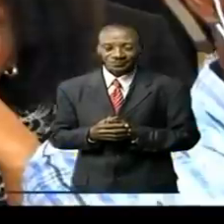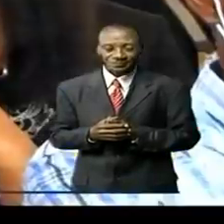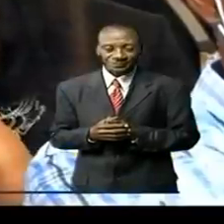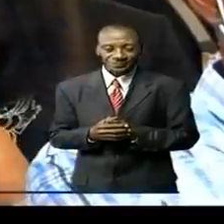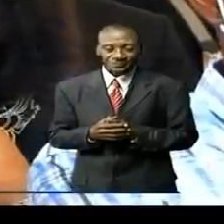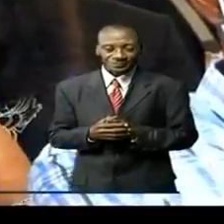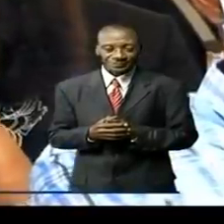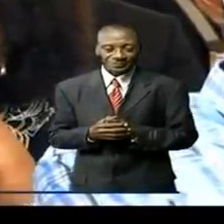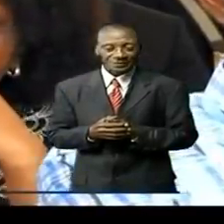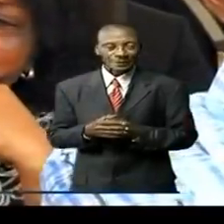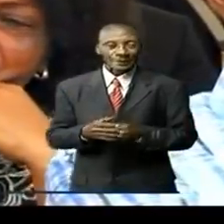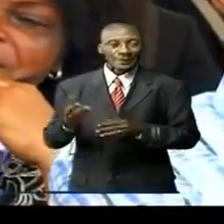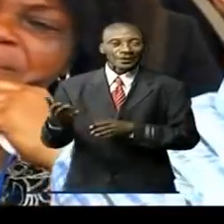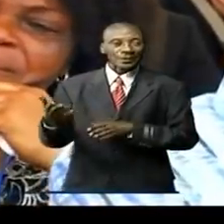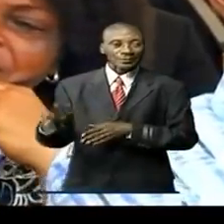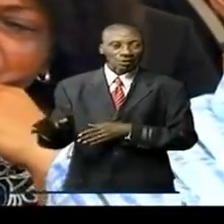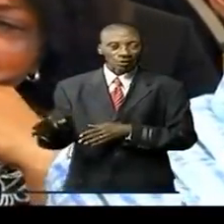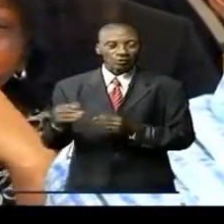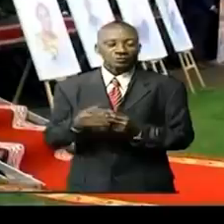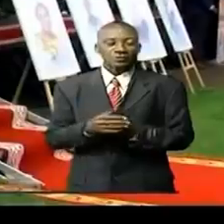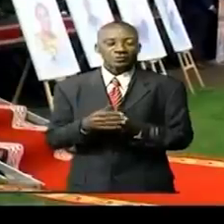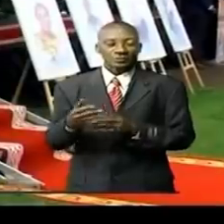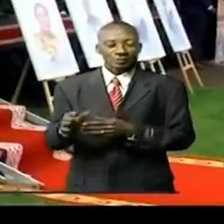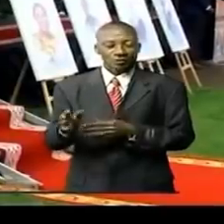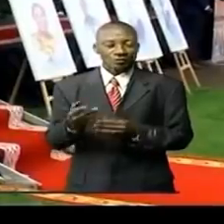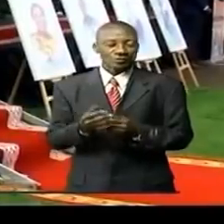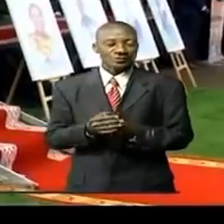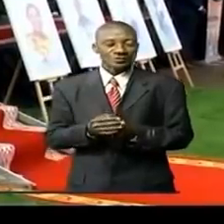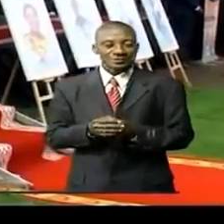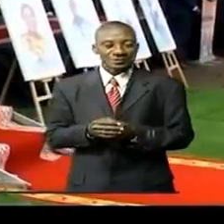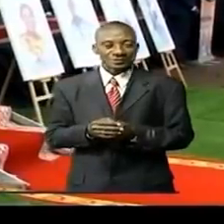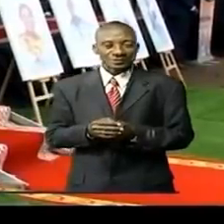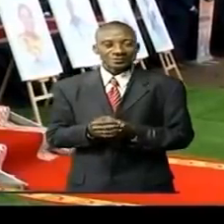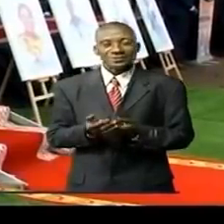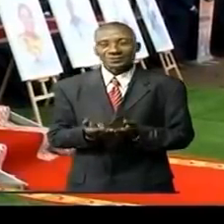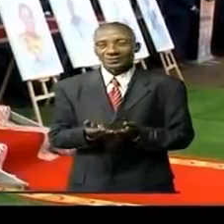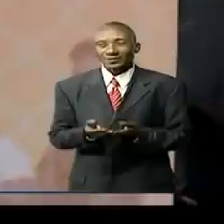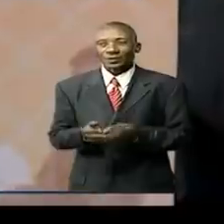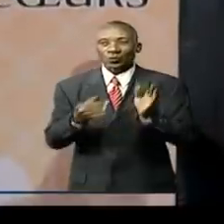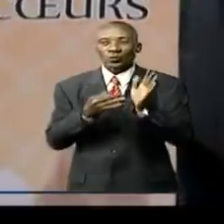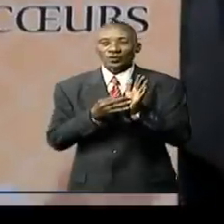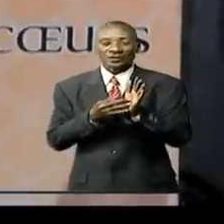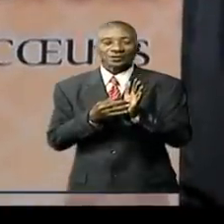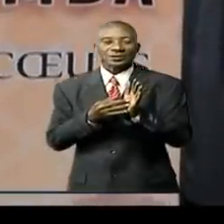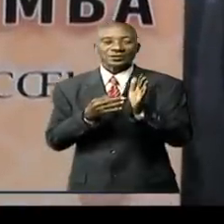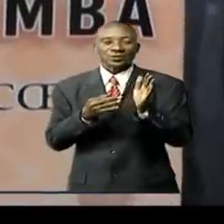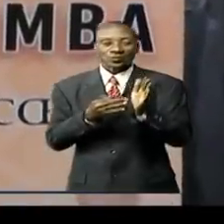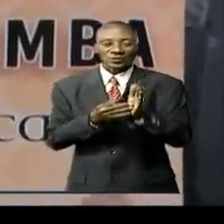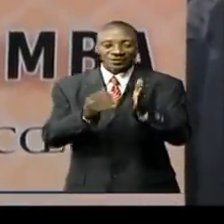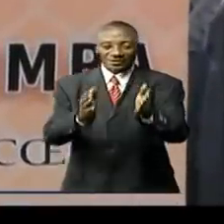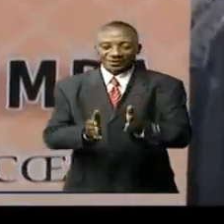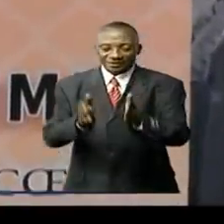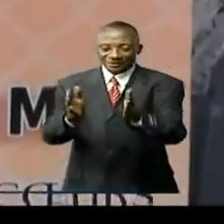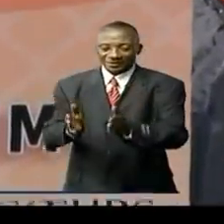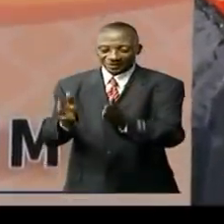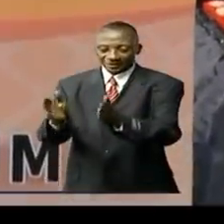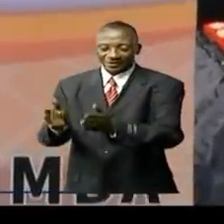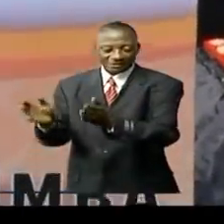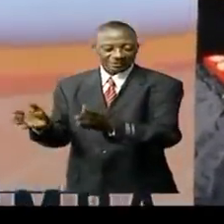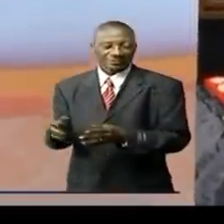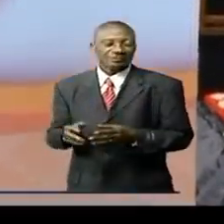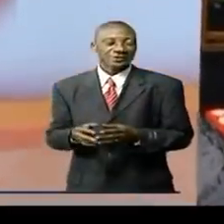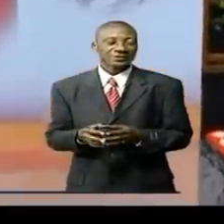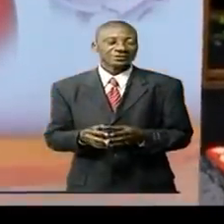de la morgue de l'hôpital du cinquantenaire de Kinshasa. 8 cercueils contenant les reliques des membres de la famille Tumba